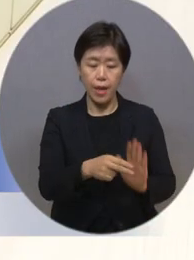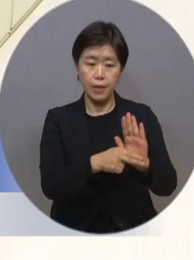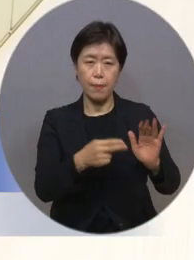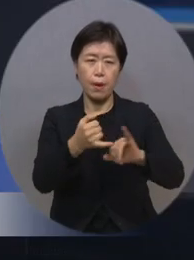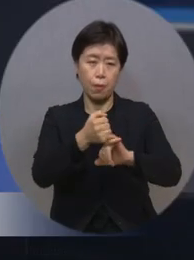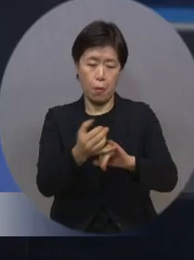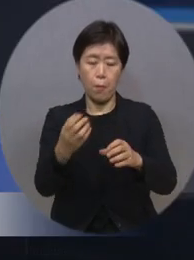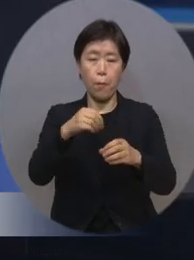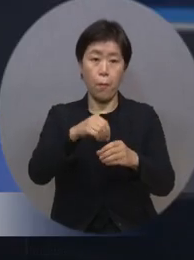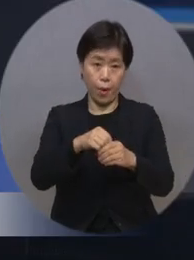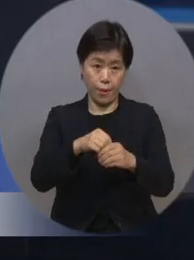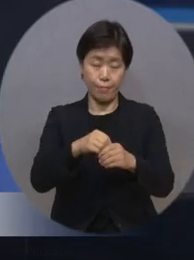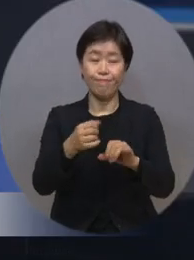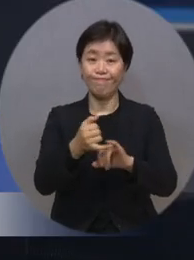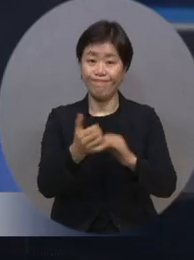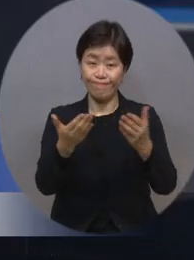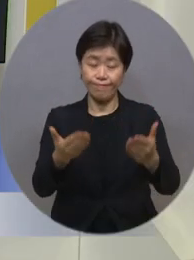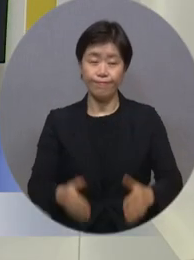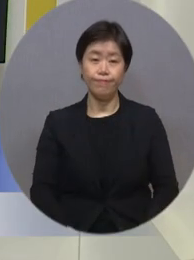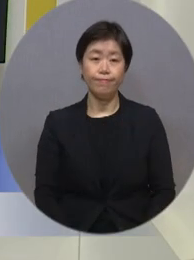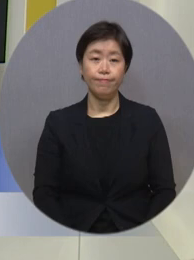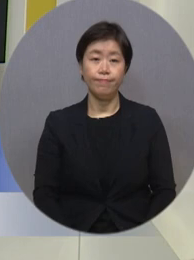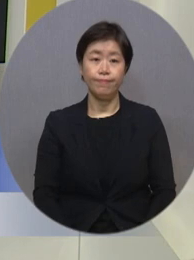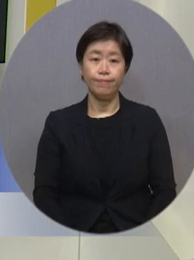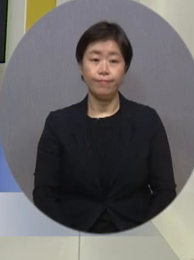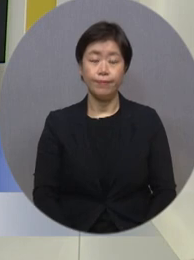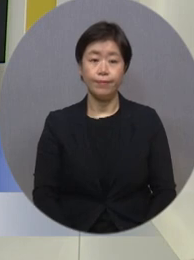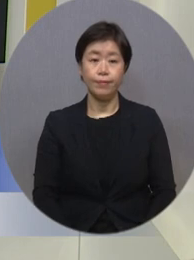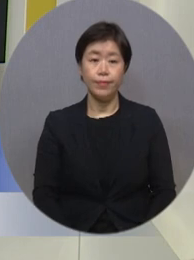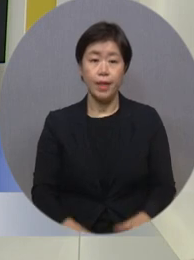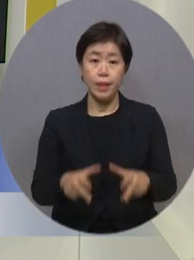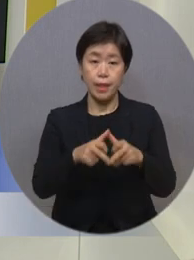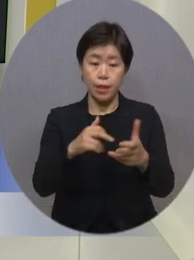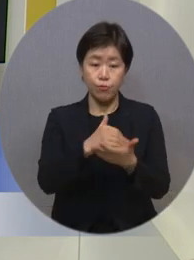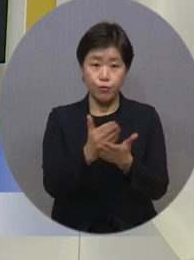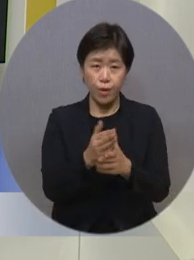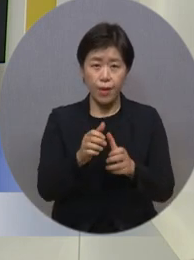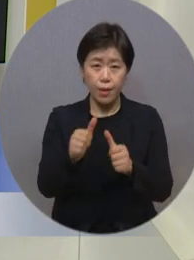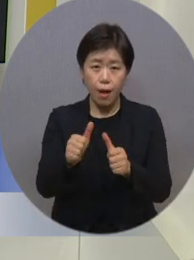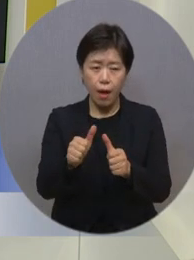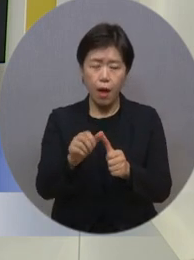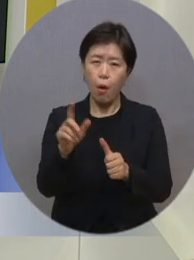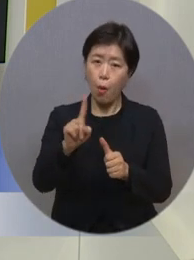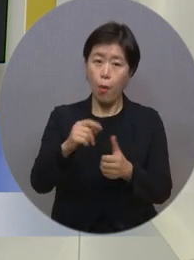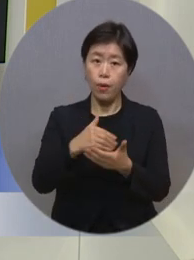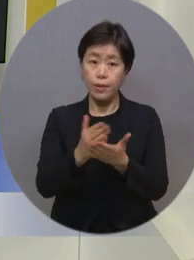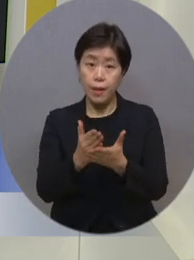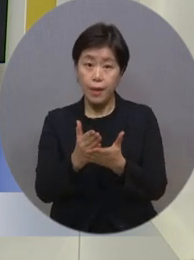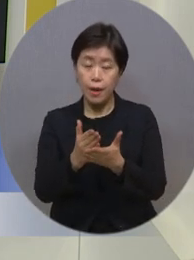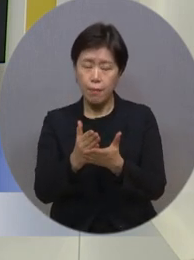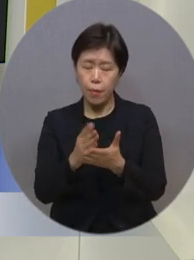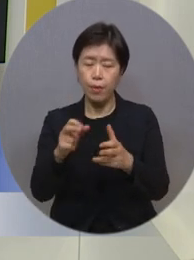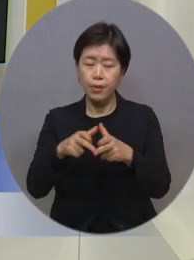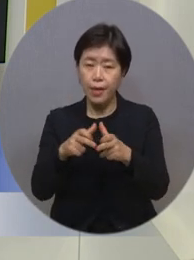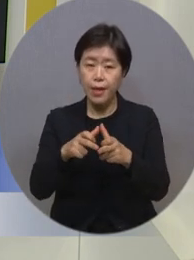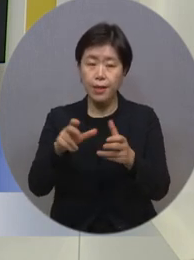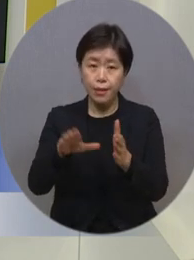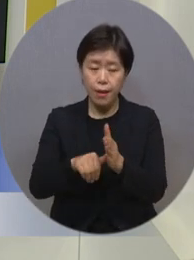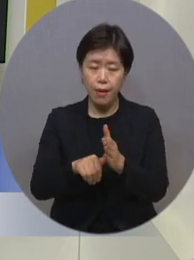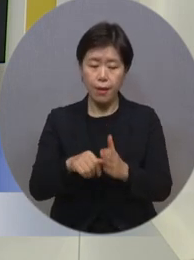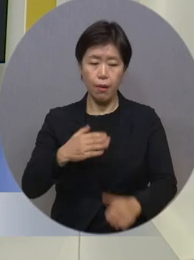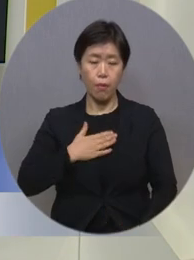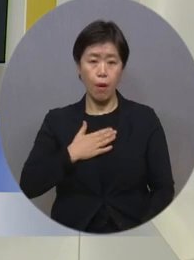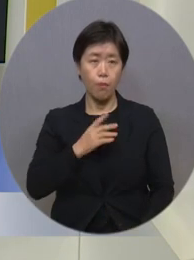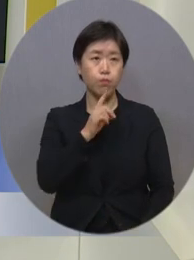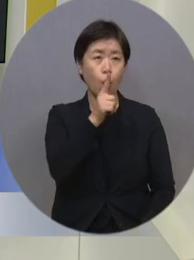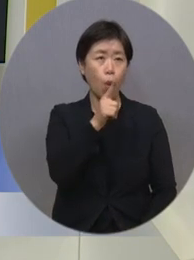제공하겠다고 답변했습니다 장애 유형에 따라 일부 장애인의 경우 본인이 소송 당사자임에도